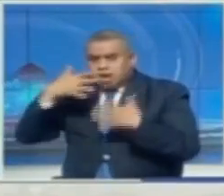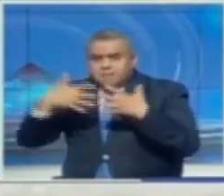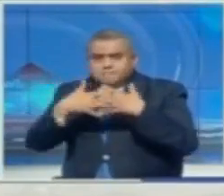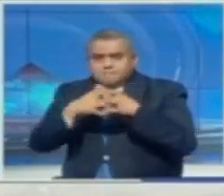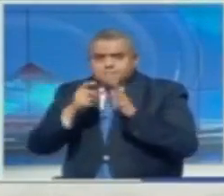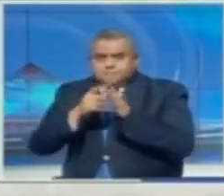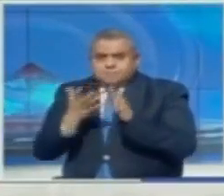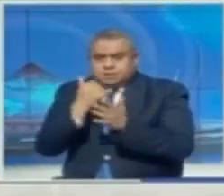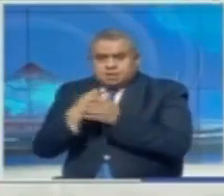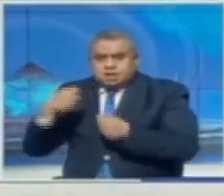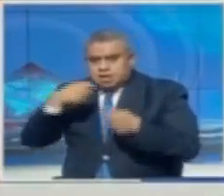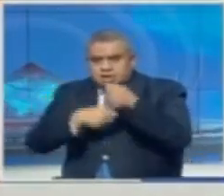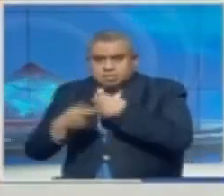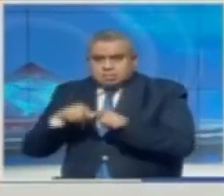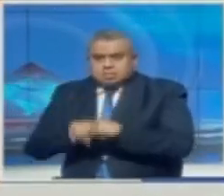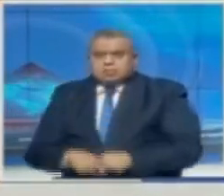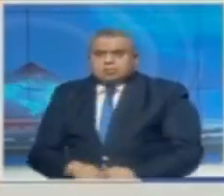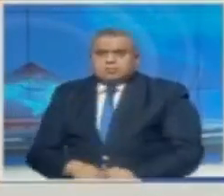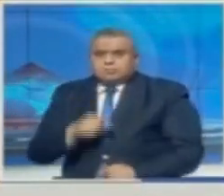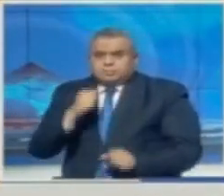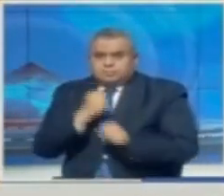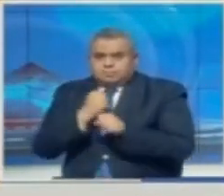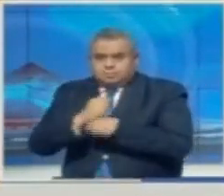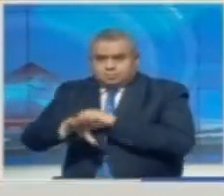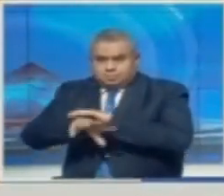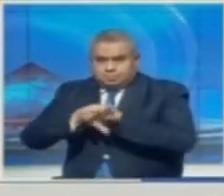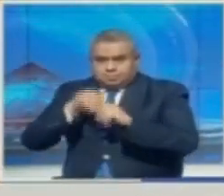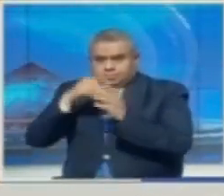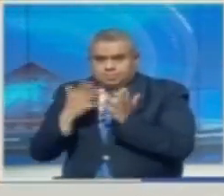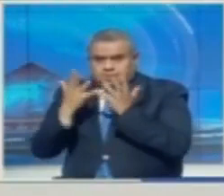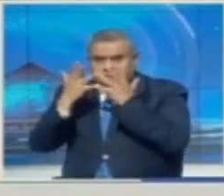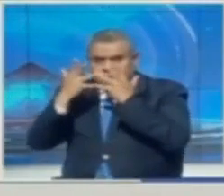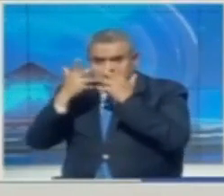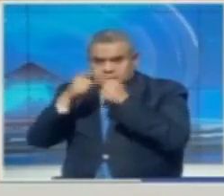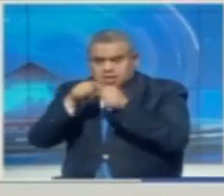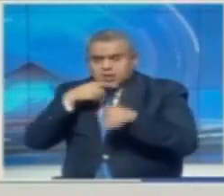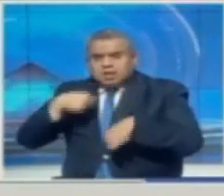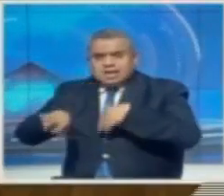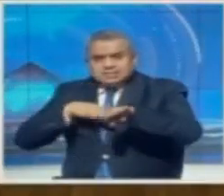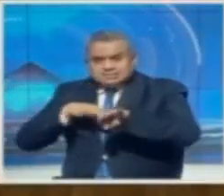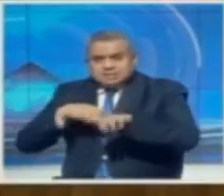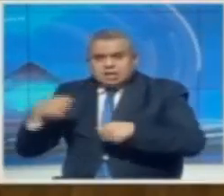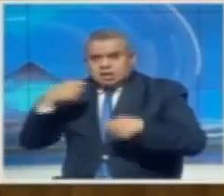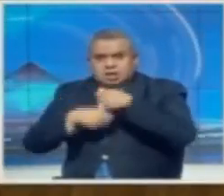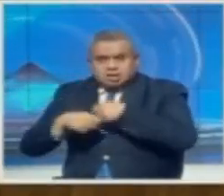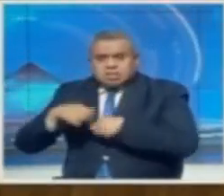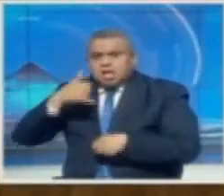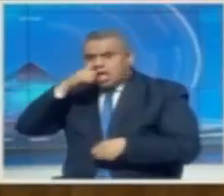المجال الاقتصادي. حرصنا على تعزيز علاقاتنا السياسية والاقتصادية والأمنية مع أشقائنا